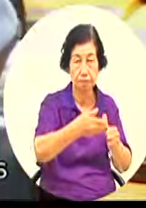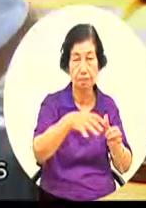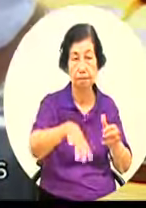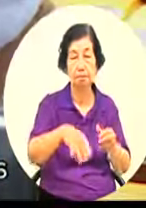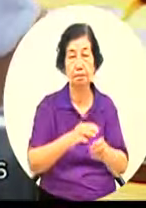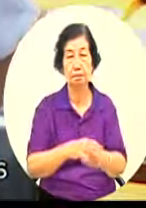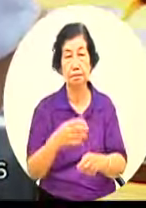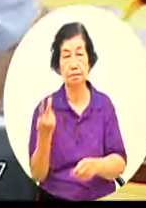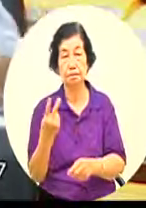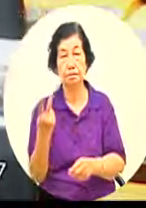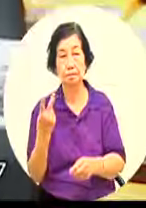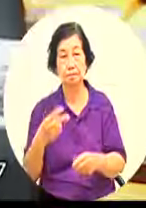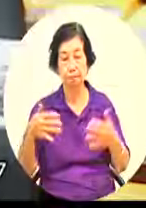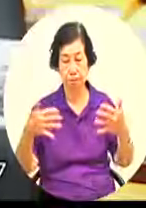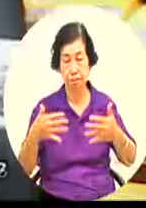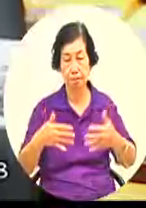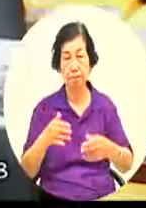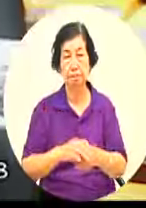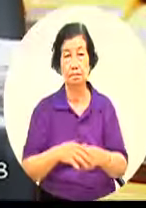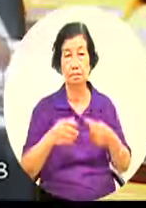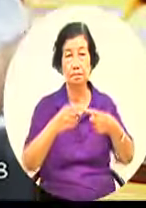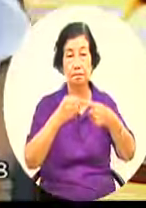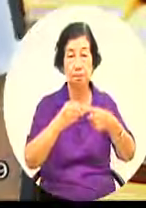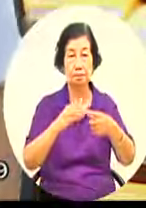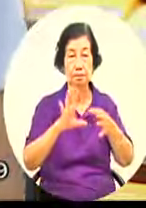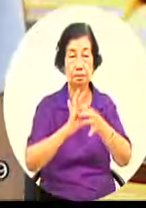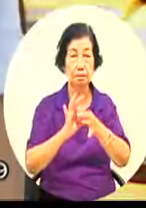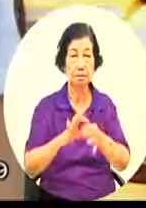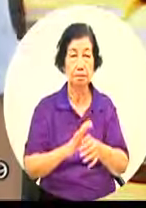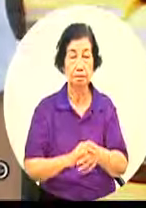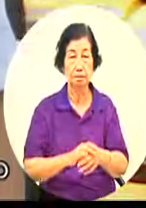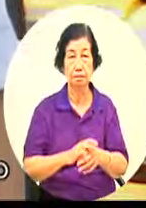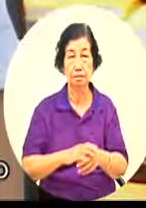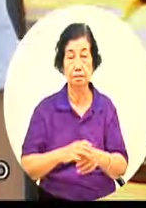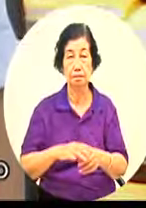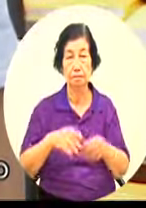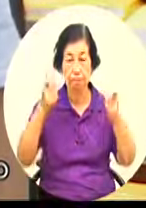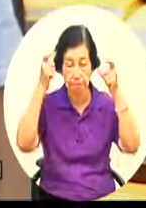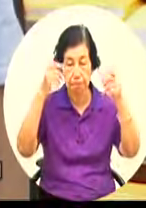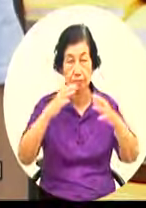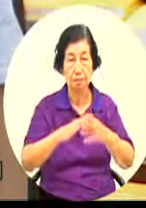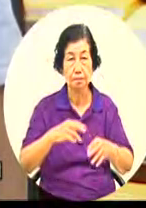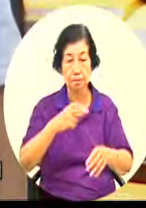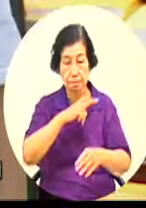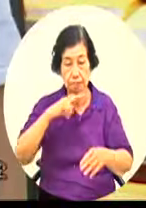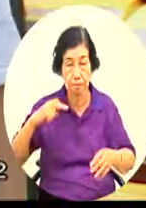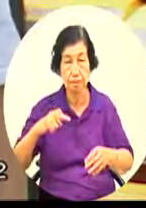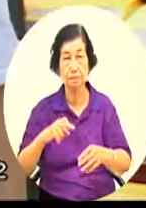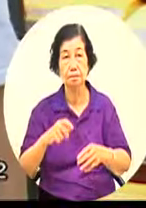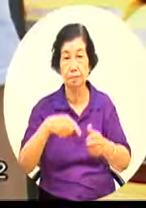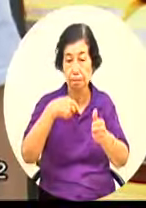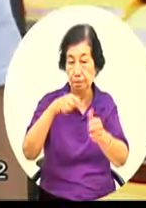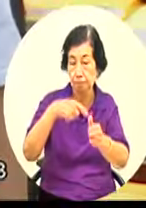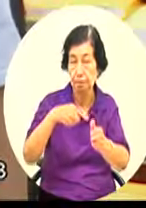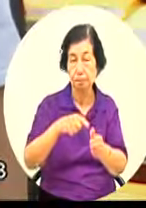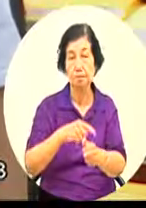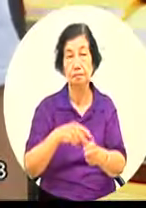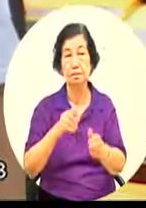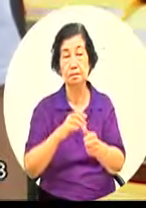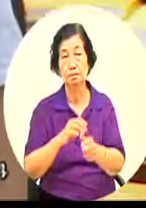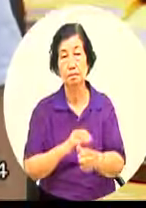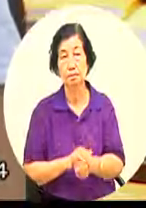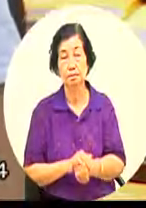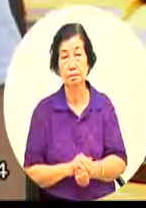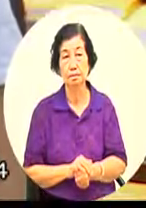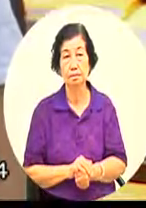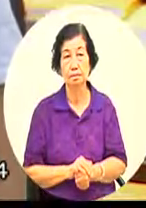两个问题，第一个就是有关高雄市英文教学的问题。那我觉得高雄市